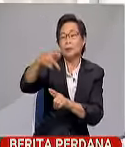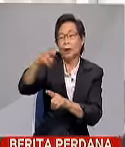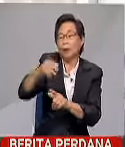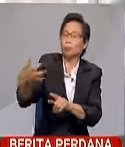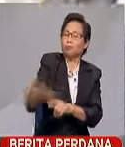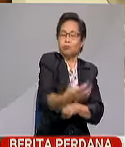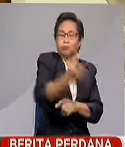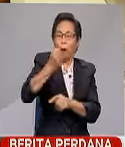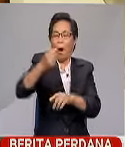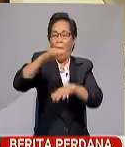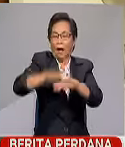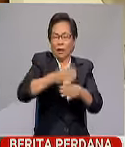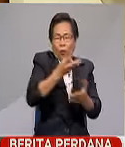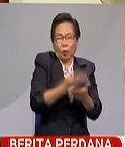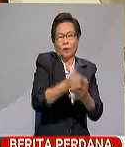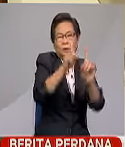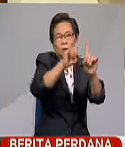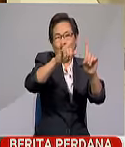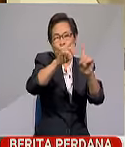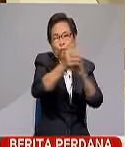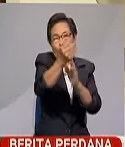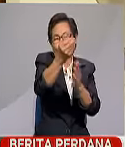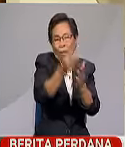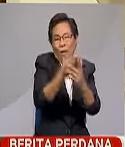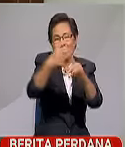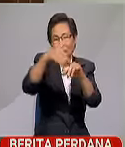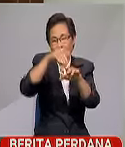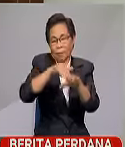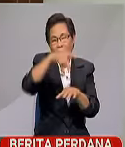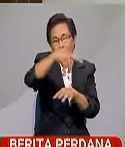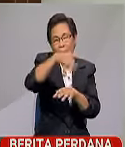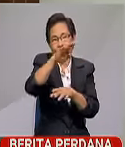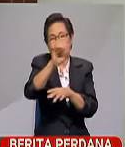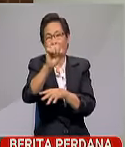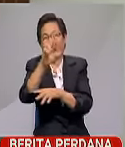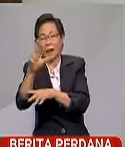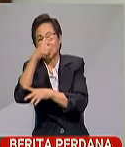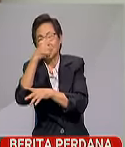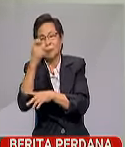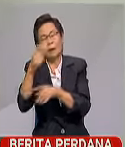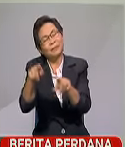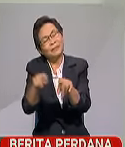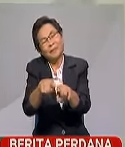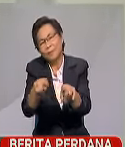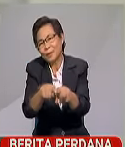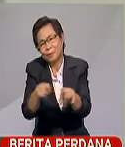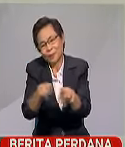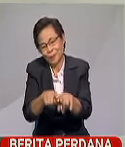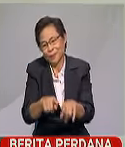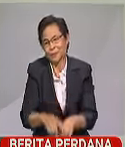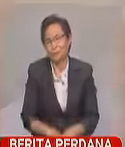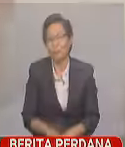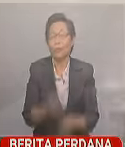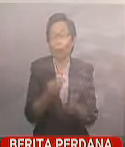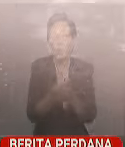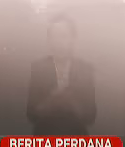melucut hak ke atas wang RM1 juta daripada PBRS atas sebab sama.